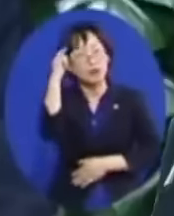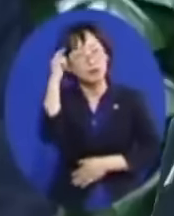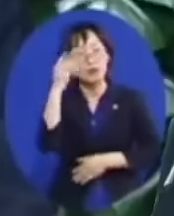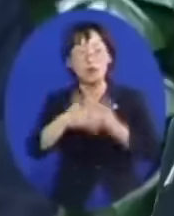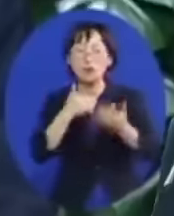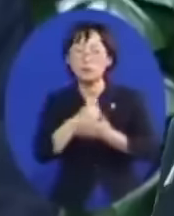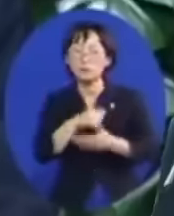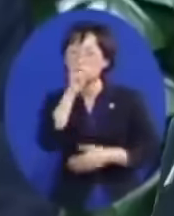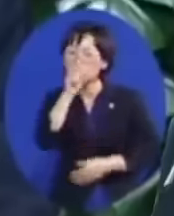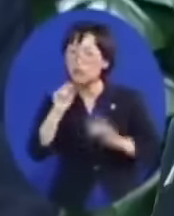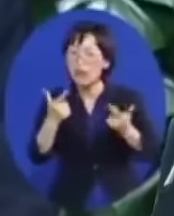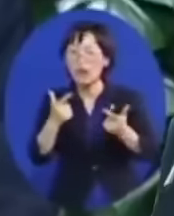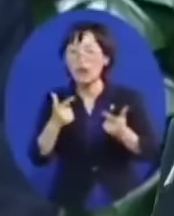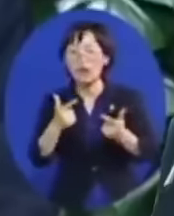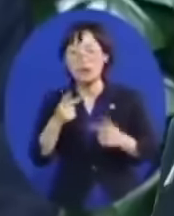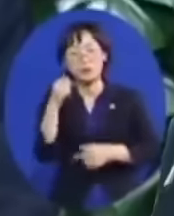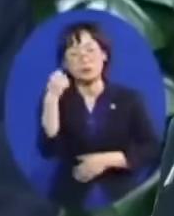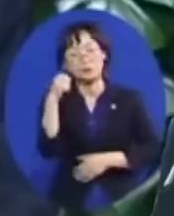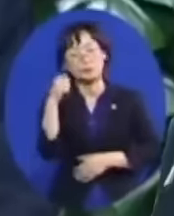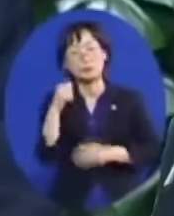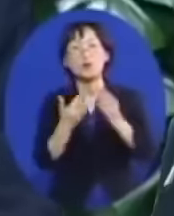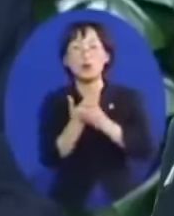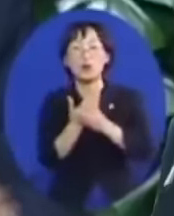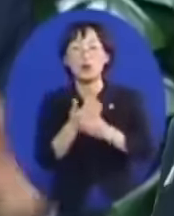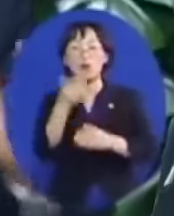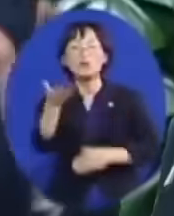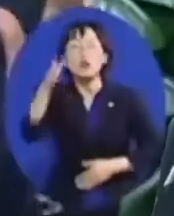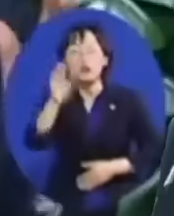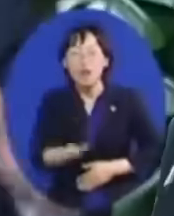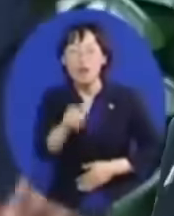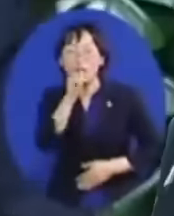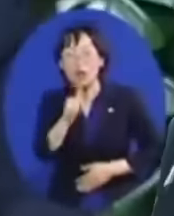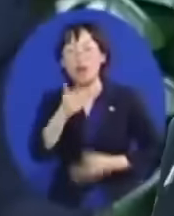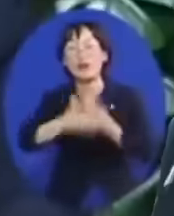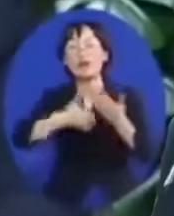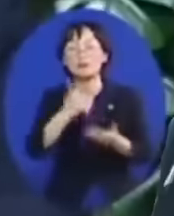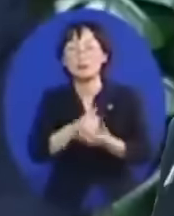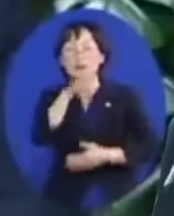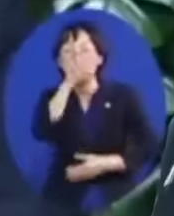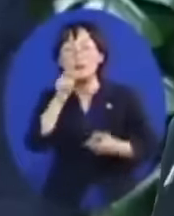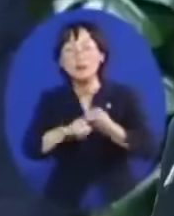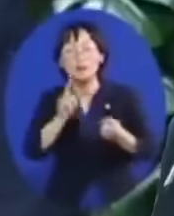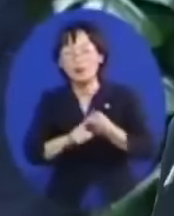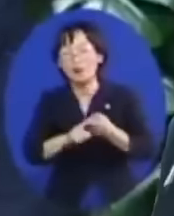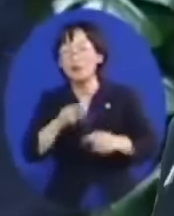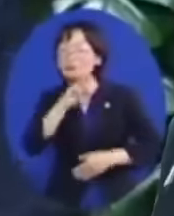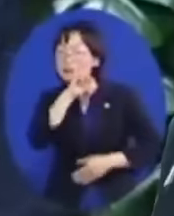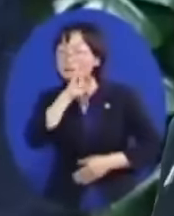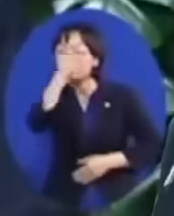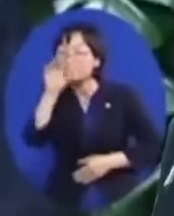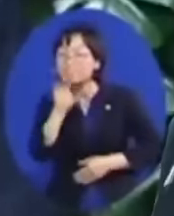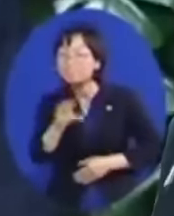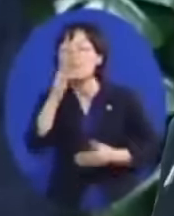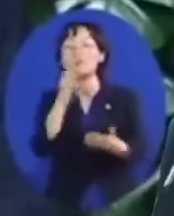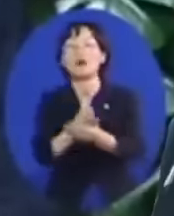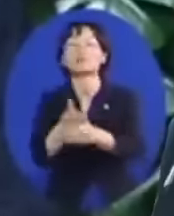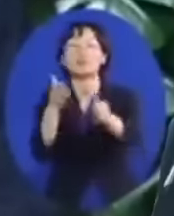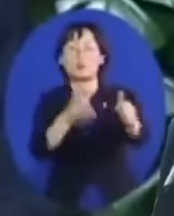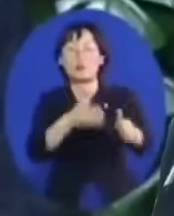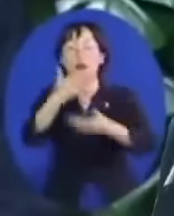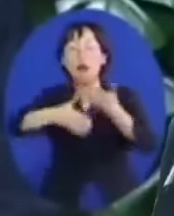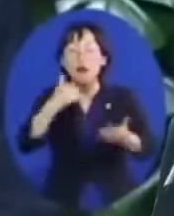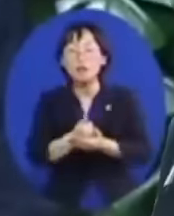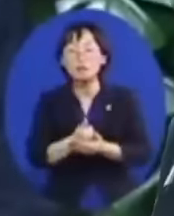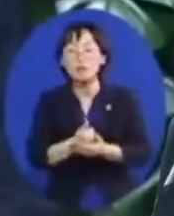않다, 차별 대우한다고 생각이 나는 것입니다. 그런데 절대로 하나님의 선하심에 대해서 의심하면 안 되는 것입니다. 하나님은